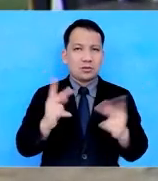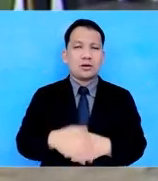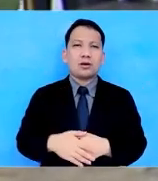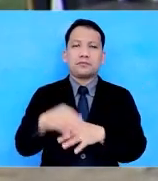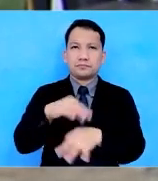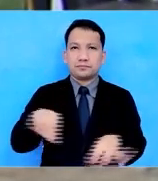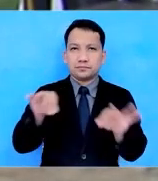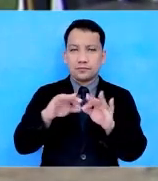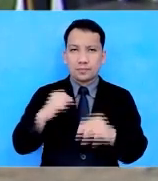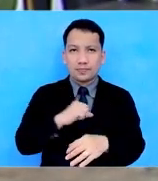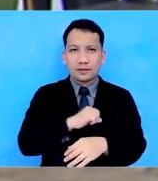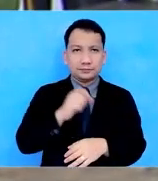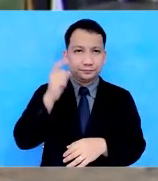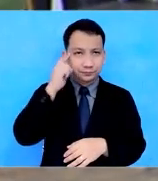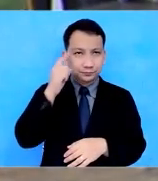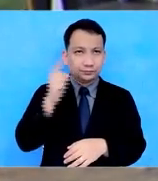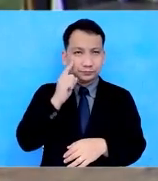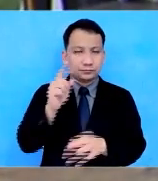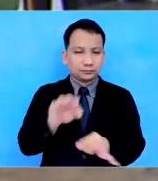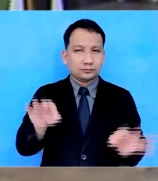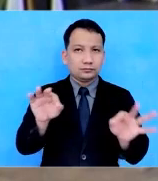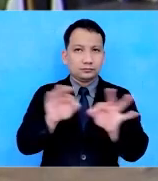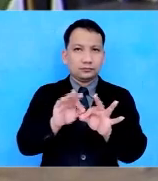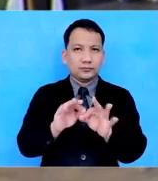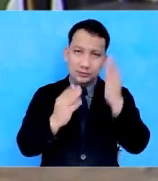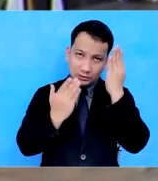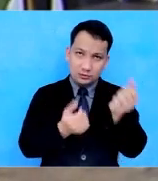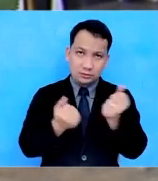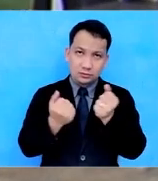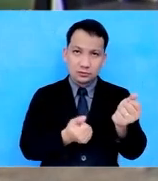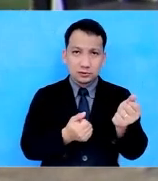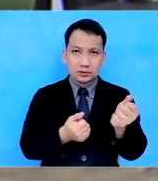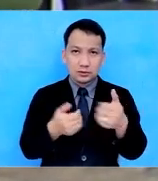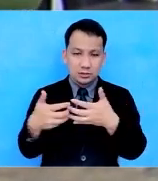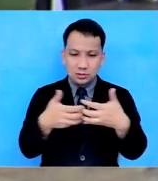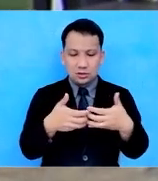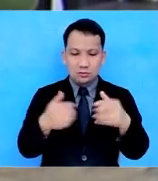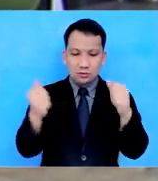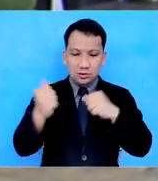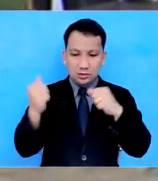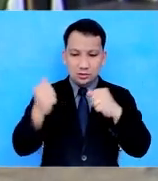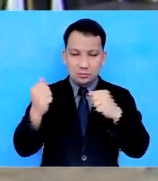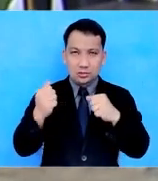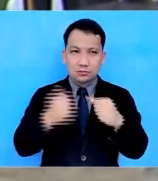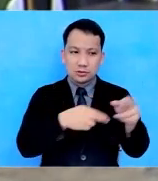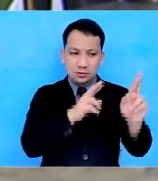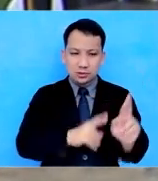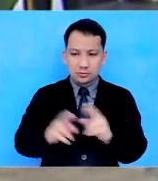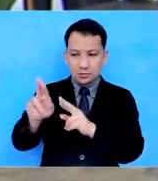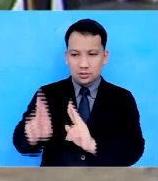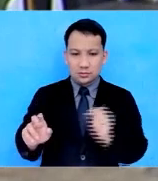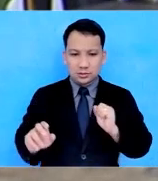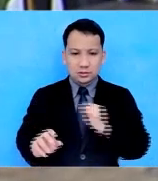kay Senate President Zubiri, importante na may sinusunod na interparliamentary courtesy o paggalang sa pagitan ng Senado at